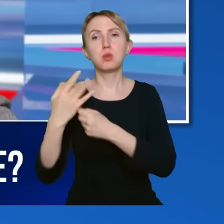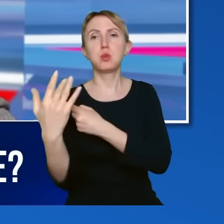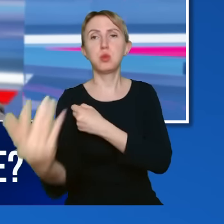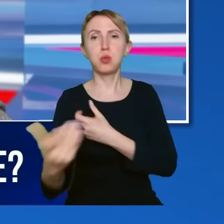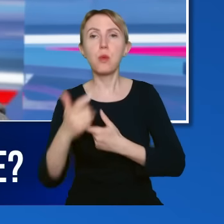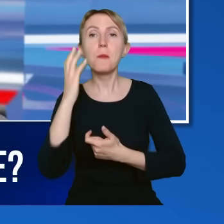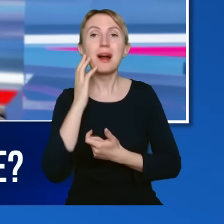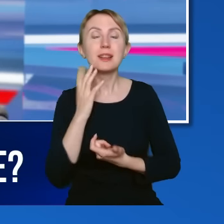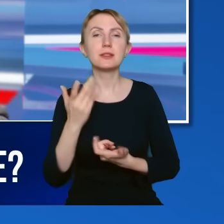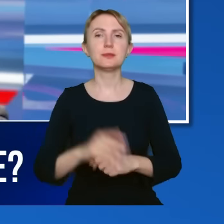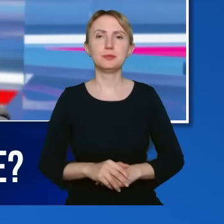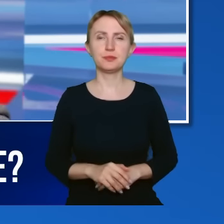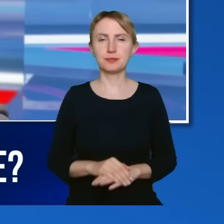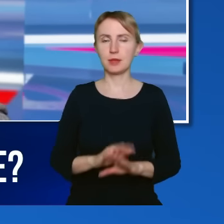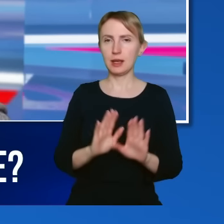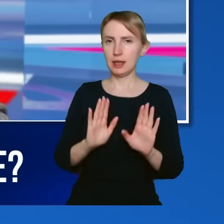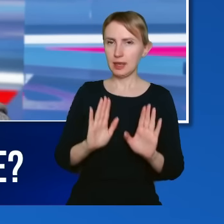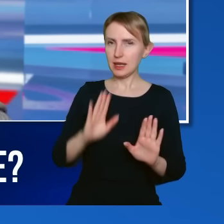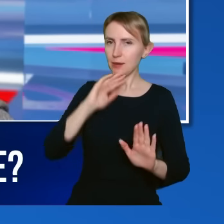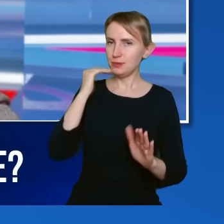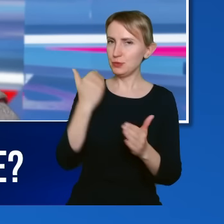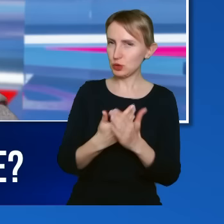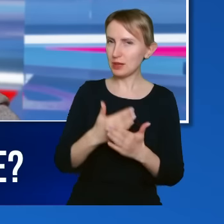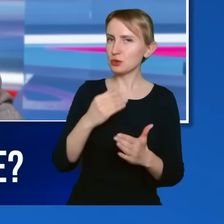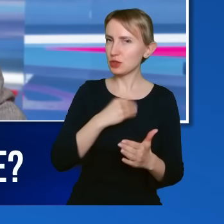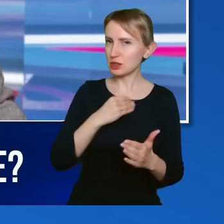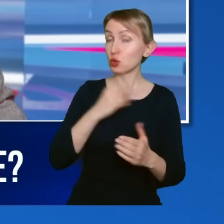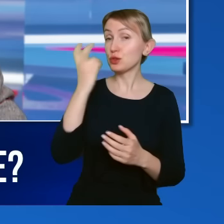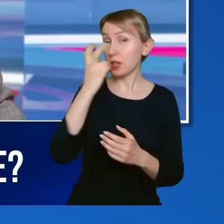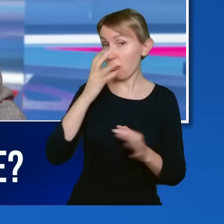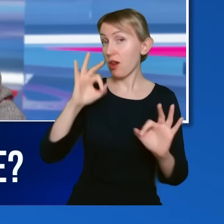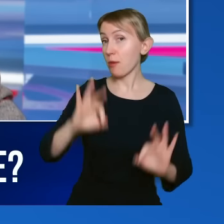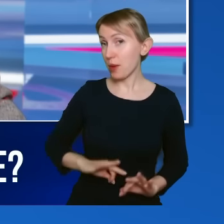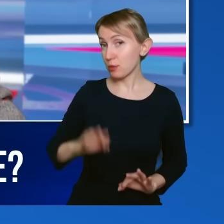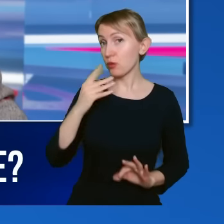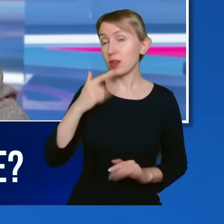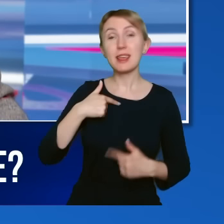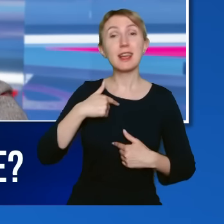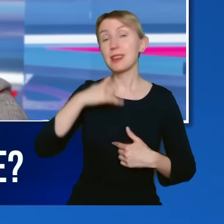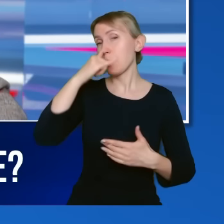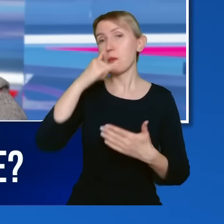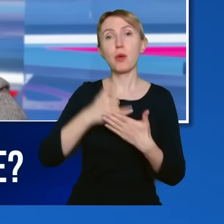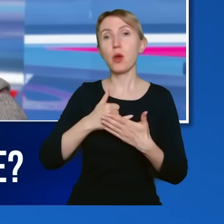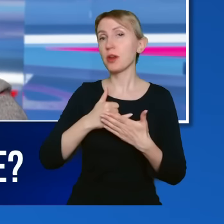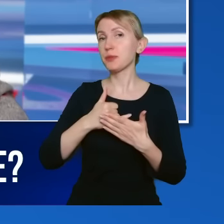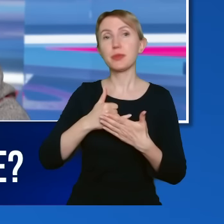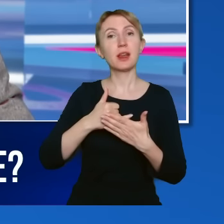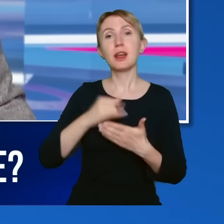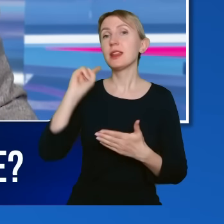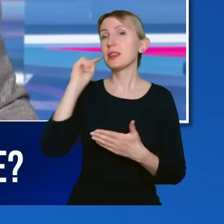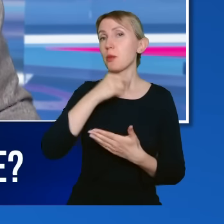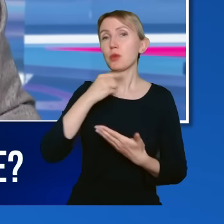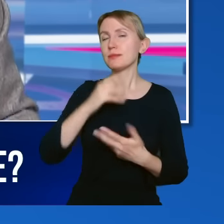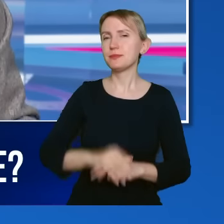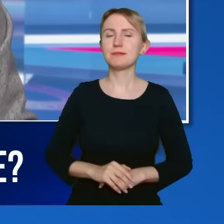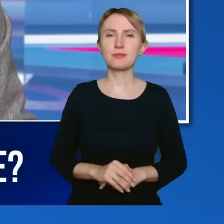ze skutkami tamtej ingerencji. Szczerze, to dla mnie jest ciekawe, co prawda, szanowni państwo, nie potrafię tego zrobić, ale